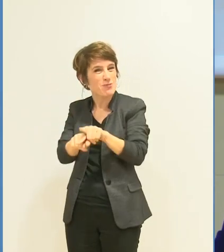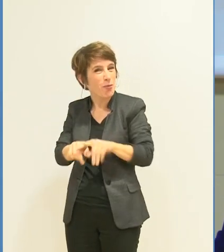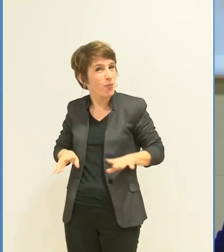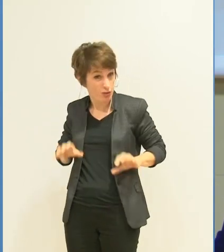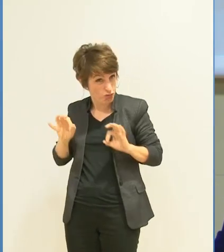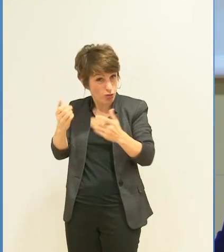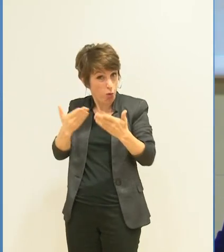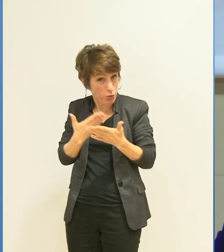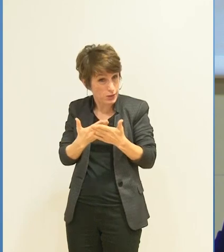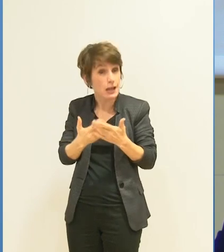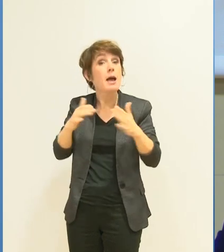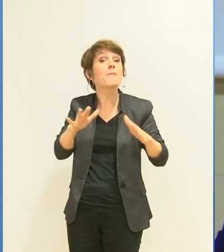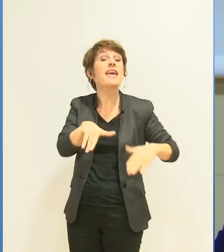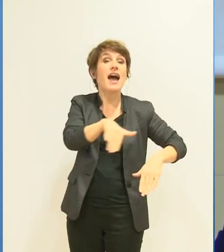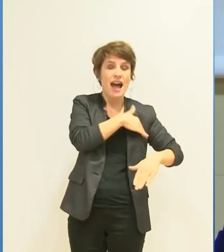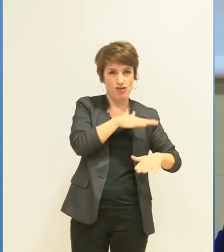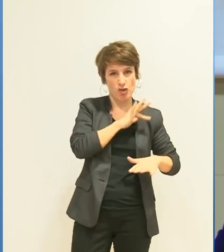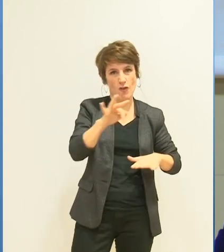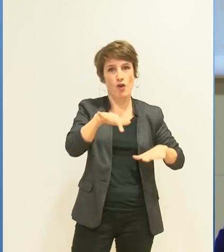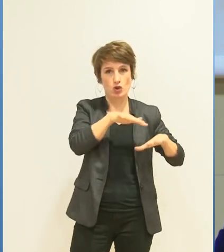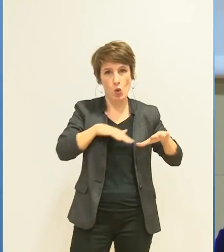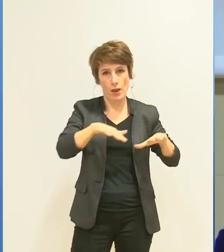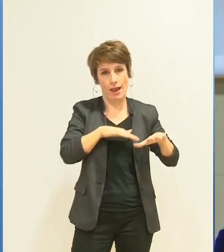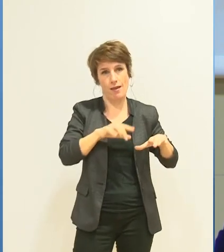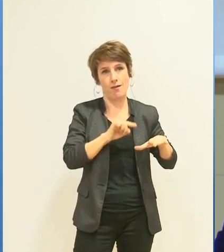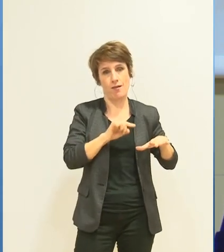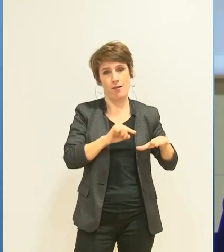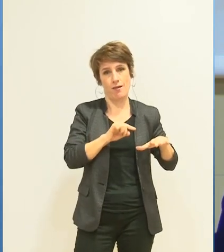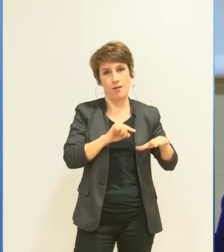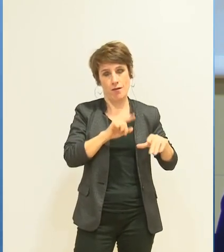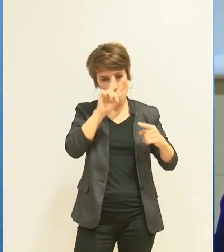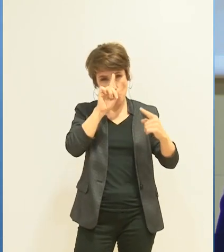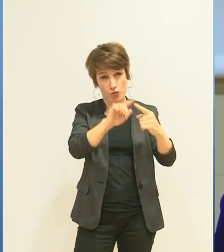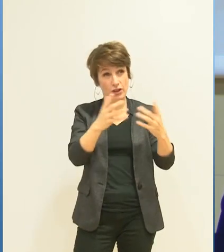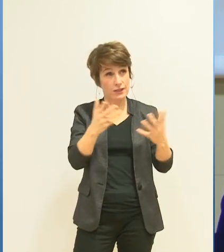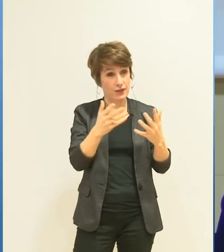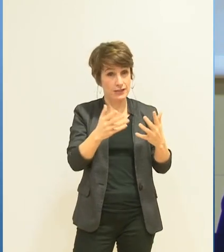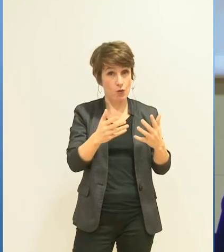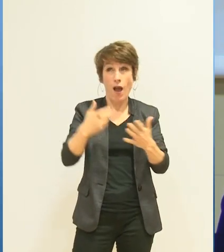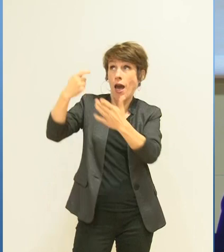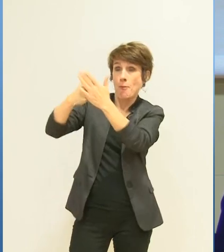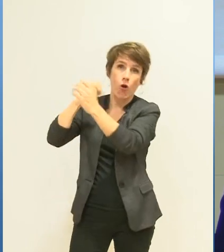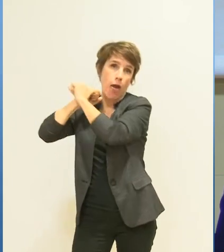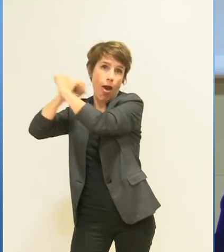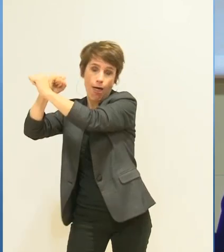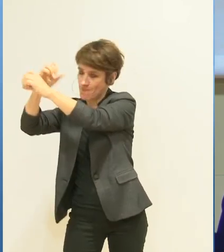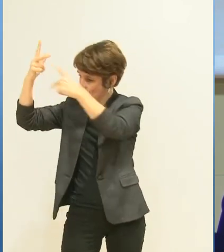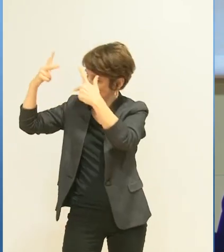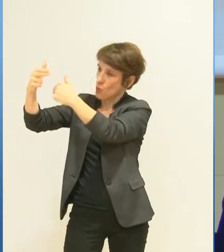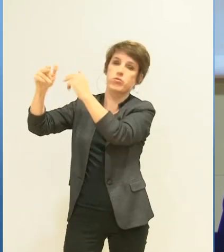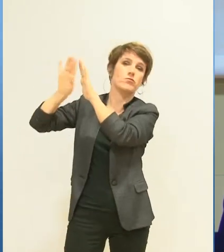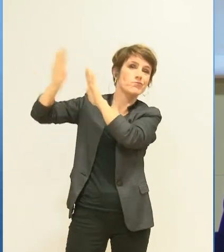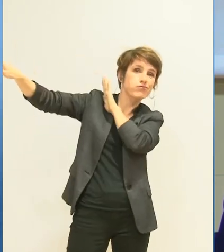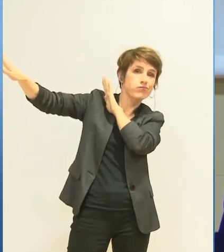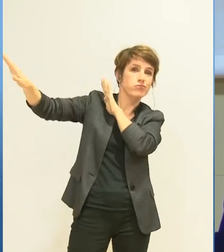de lagence france locales est de sortir des griffes unique des banques privées le